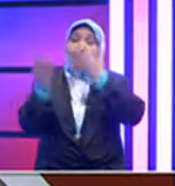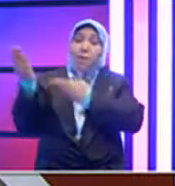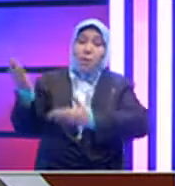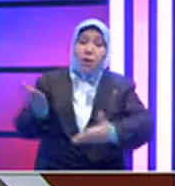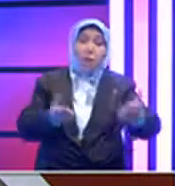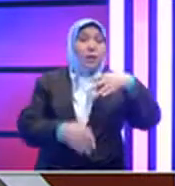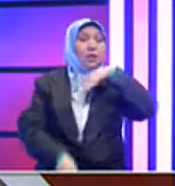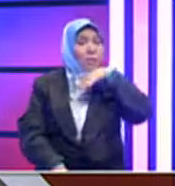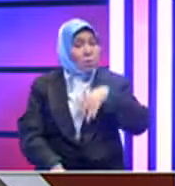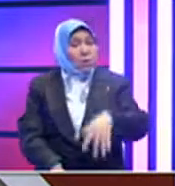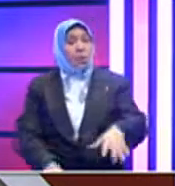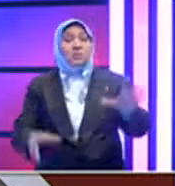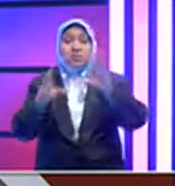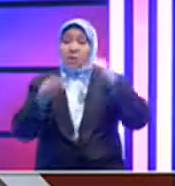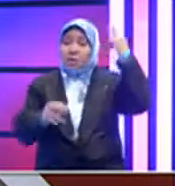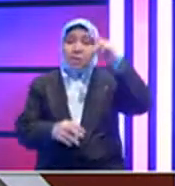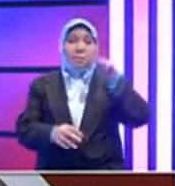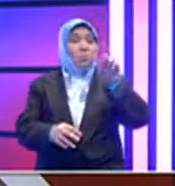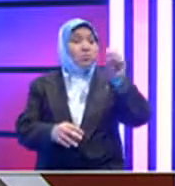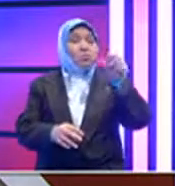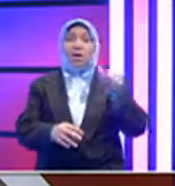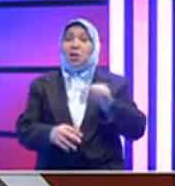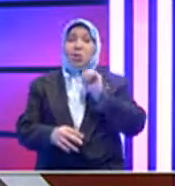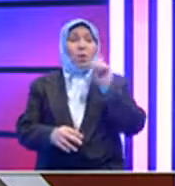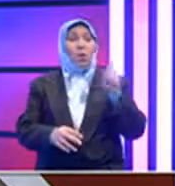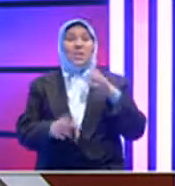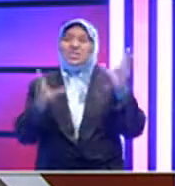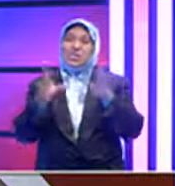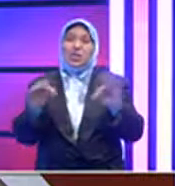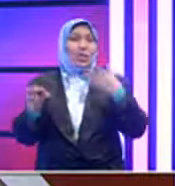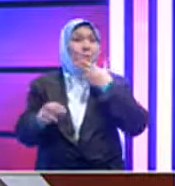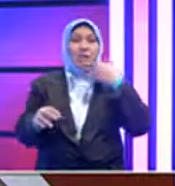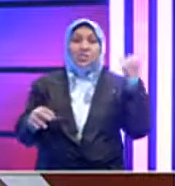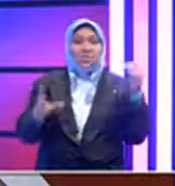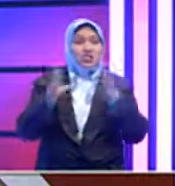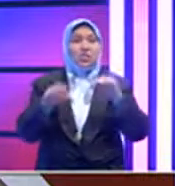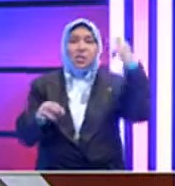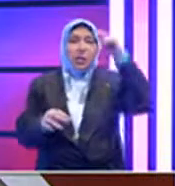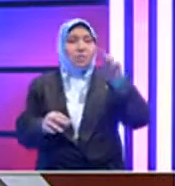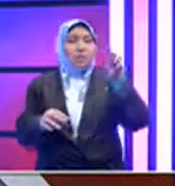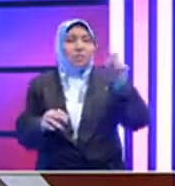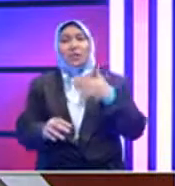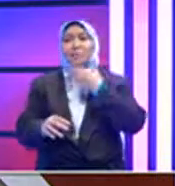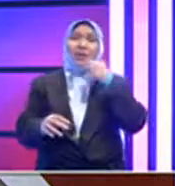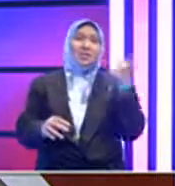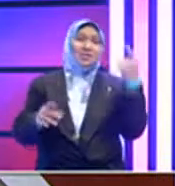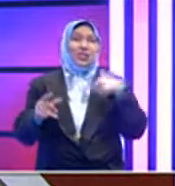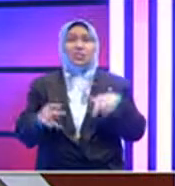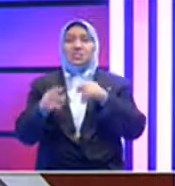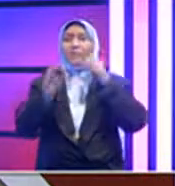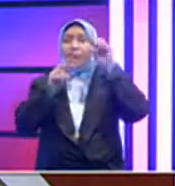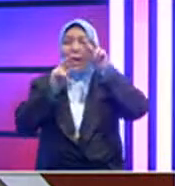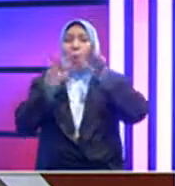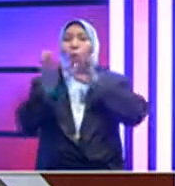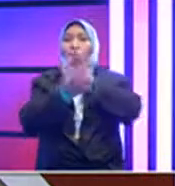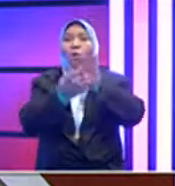nabi Muhammad Shallallahu salam kisah Nabi Musa ini bukannya secada Oh ini cerita ips-nya kisah Nabi Musa menariknya macetnya film Ternyata bukan